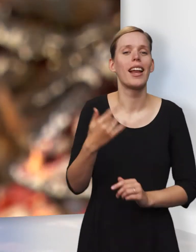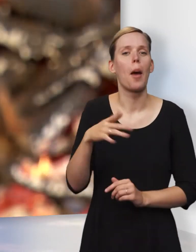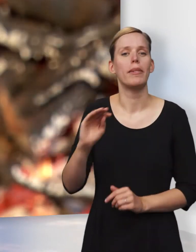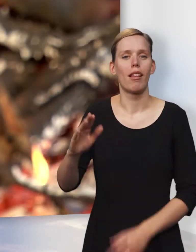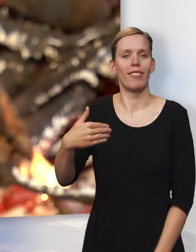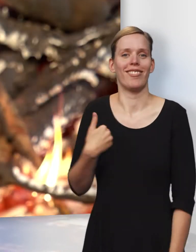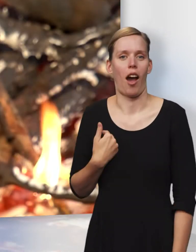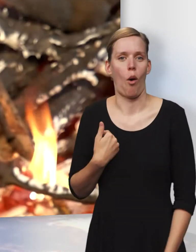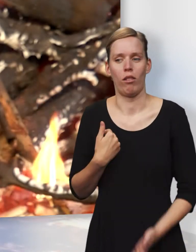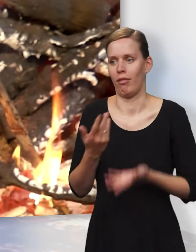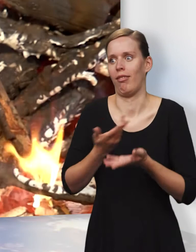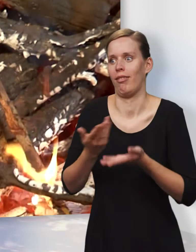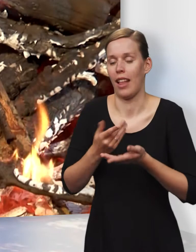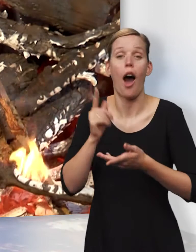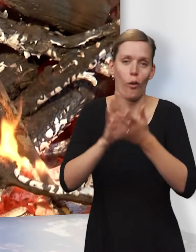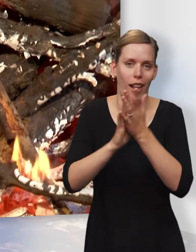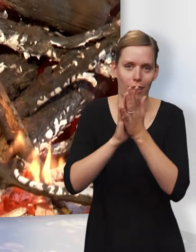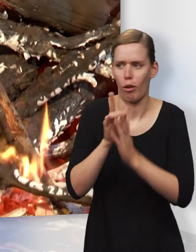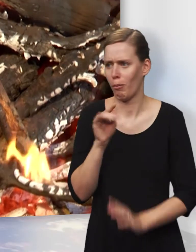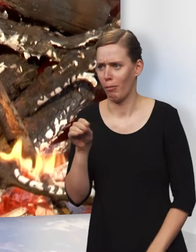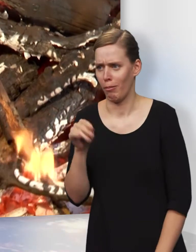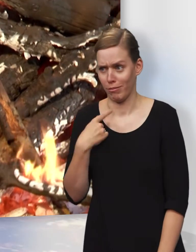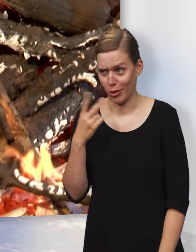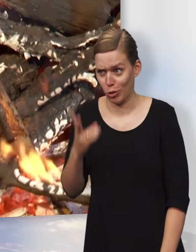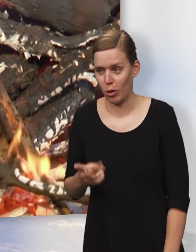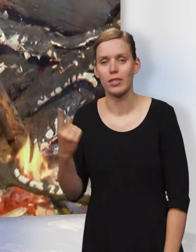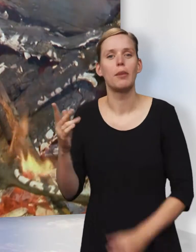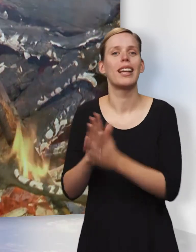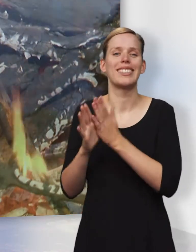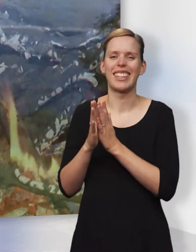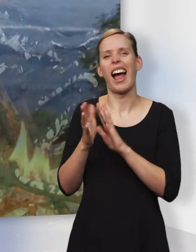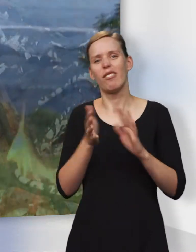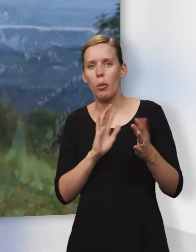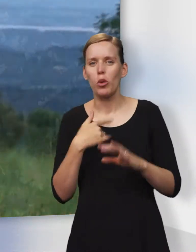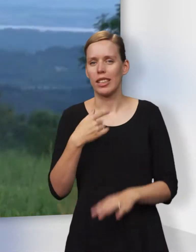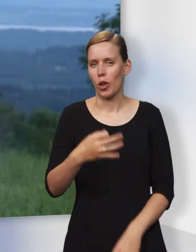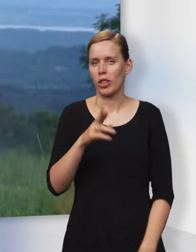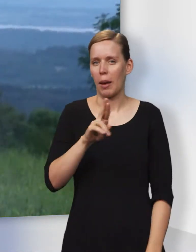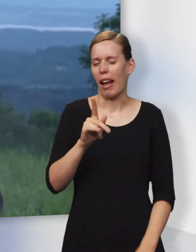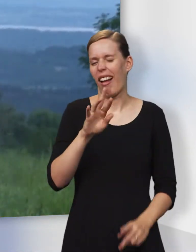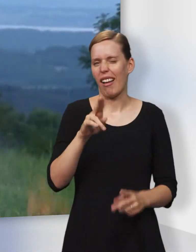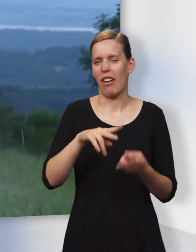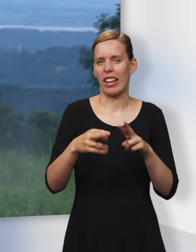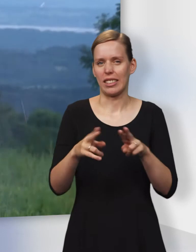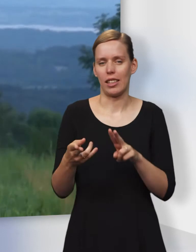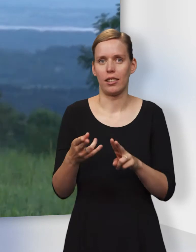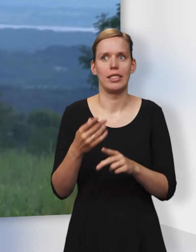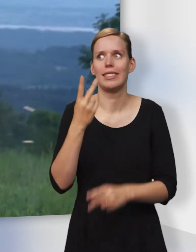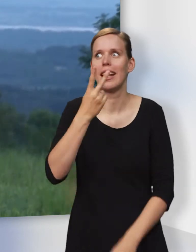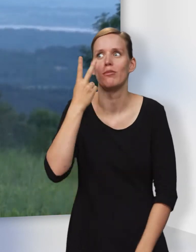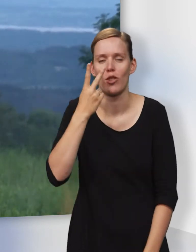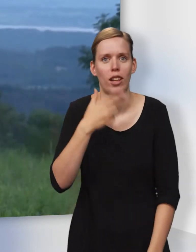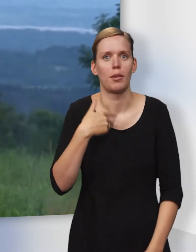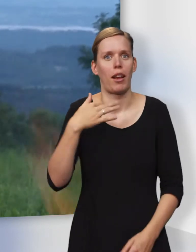Fahrstil ausgetauscht, auch beim Lagerfeuer, um dann zu erfahren, dass Rebecca wohl irgendwas verwechselt hat. Natürlich schließt meine Frau in